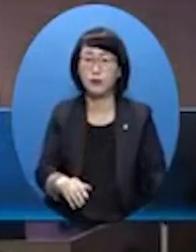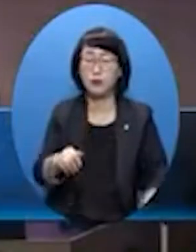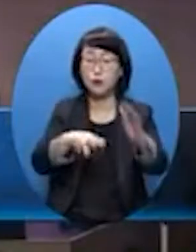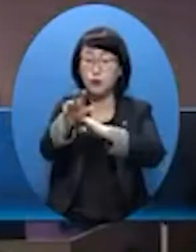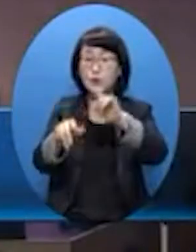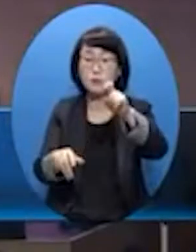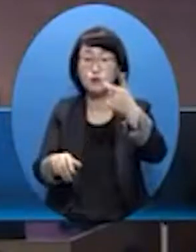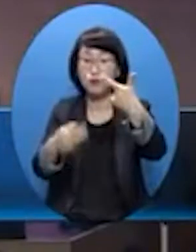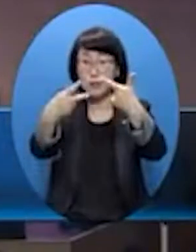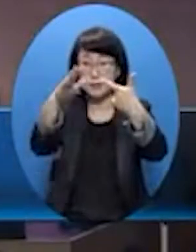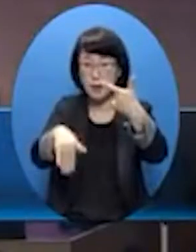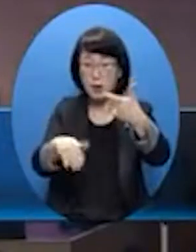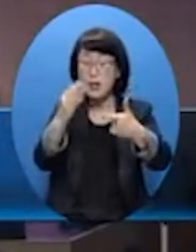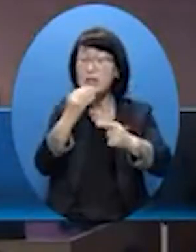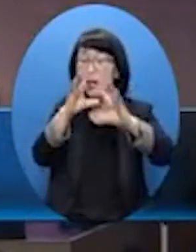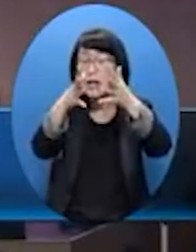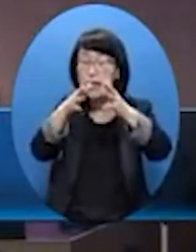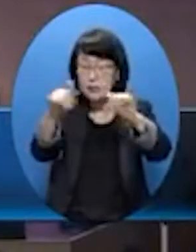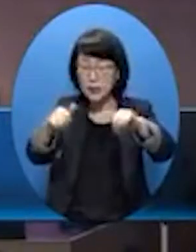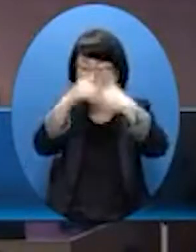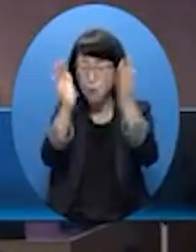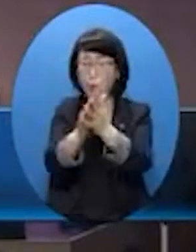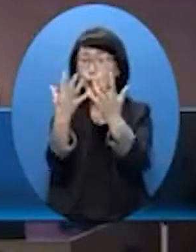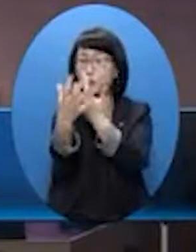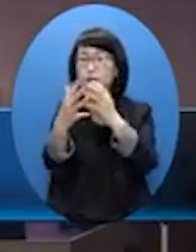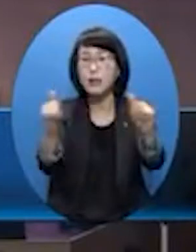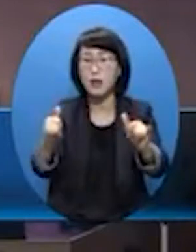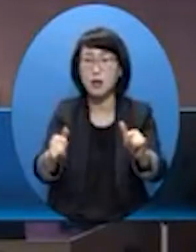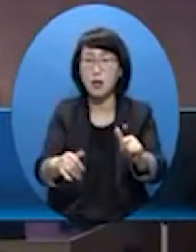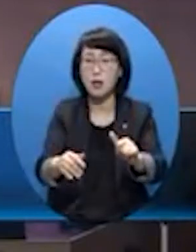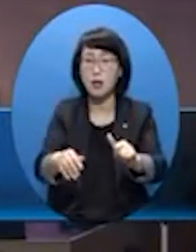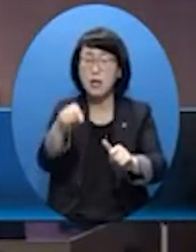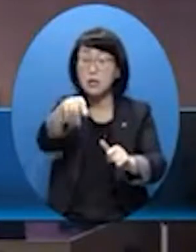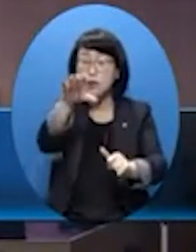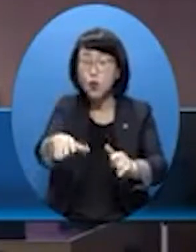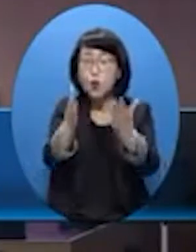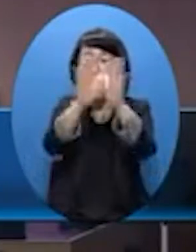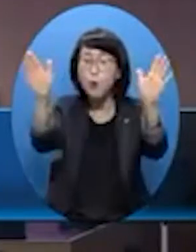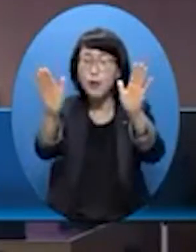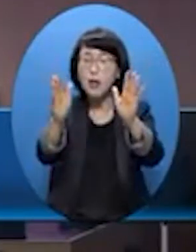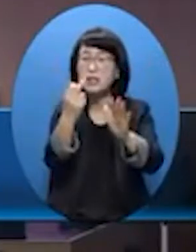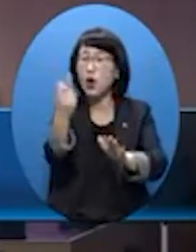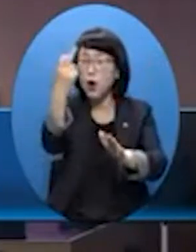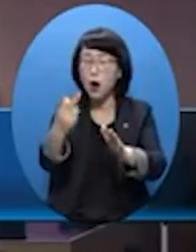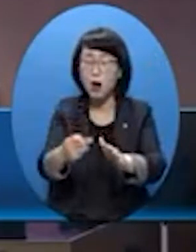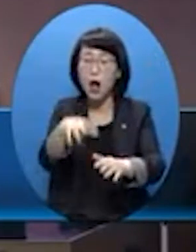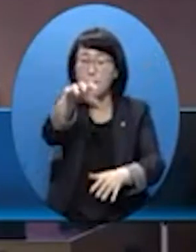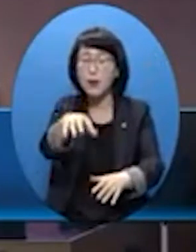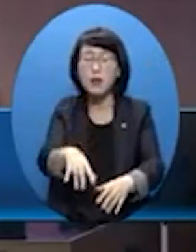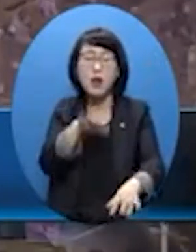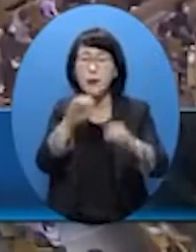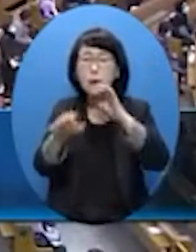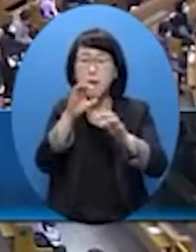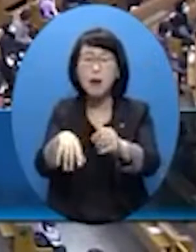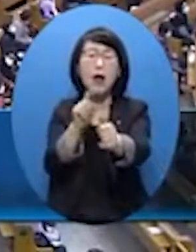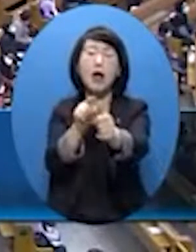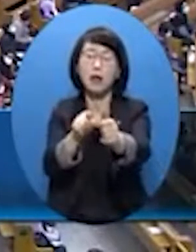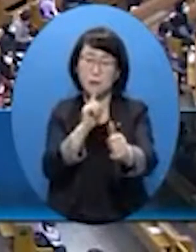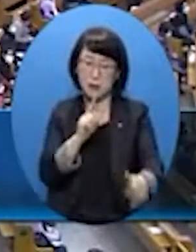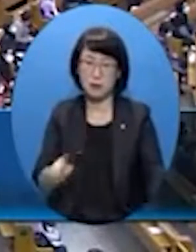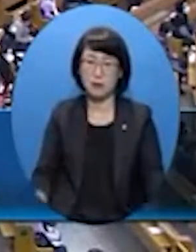드립니다 이스라엘 자손의 온 회중이 그 광야에서 모세와 아론을 원망하여 이스라엘 자손의 그들에게 이르되